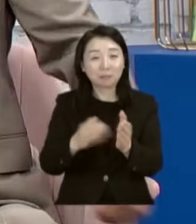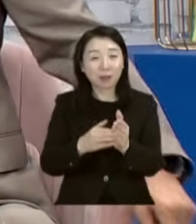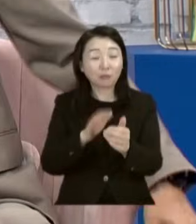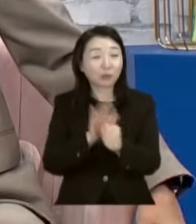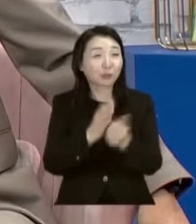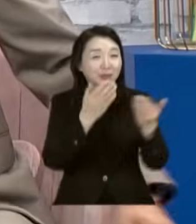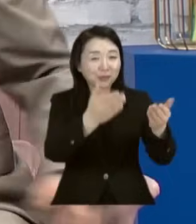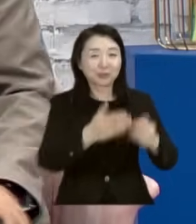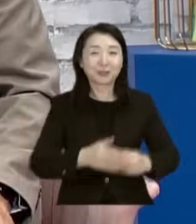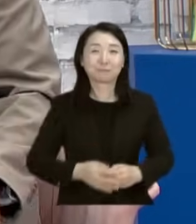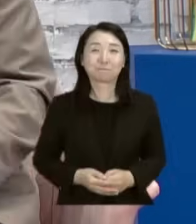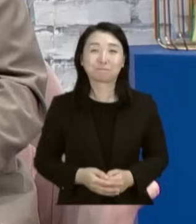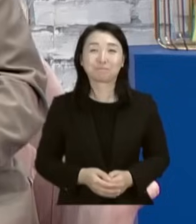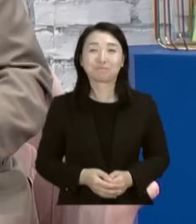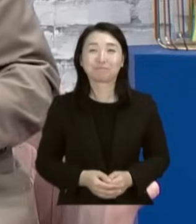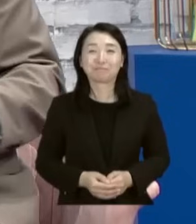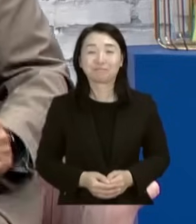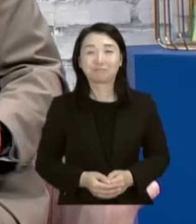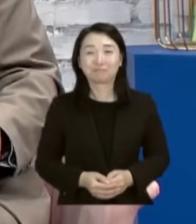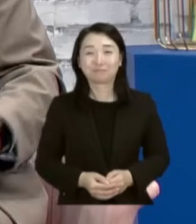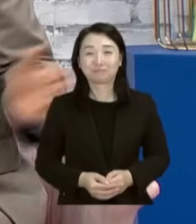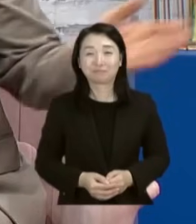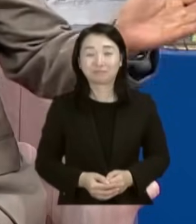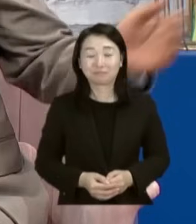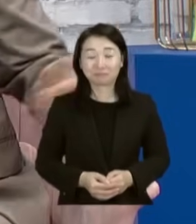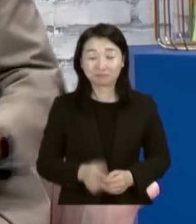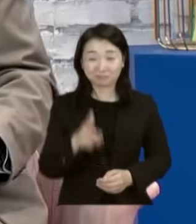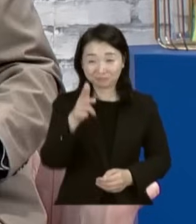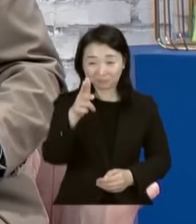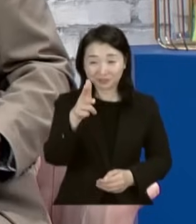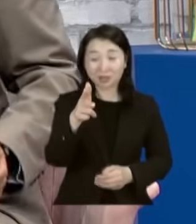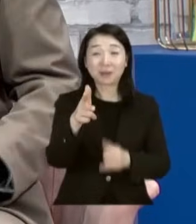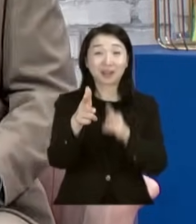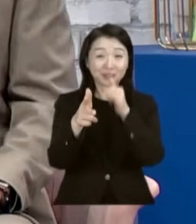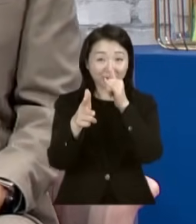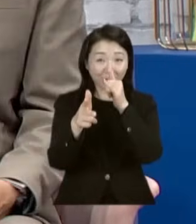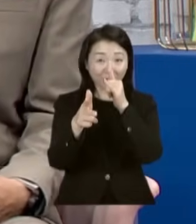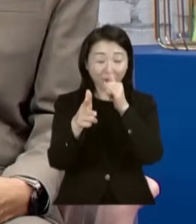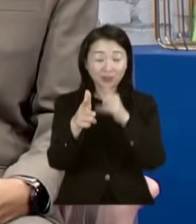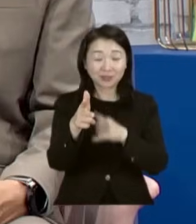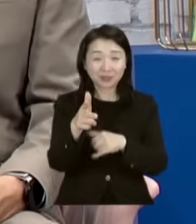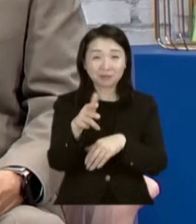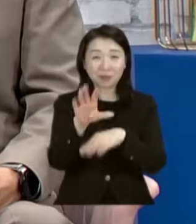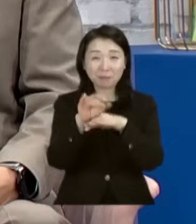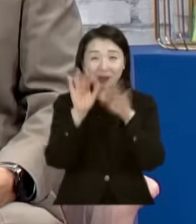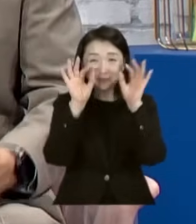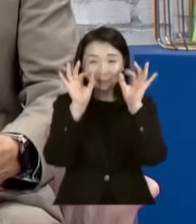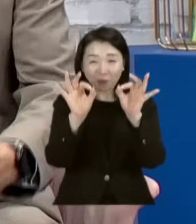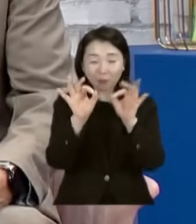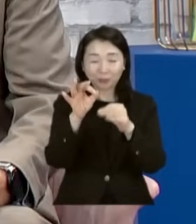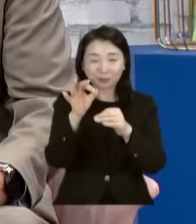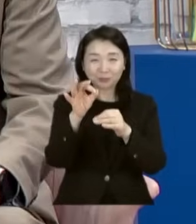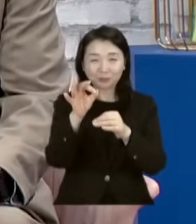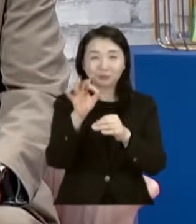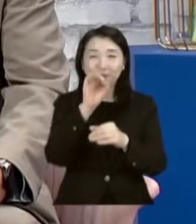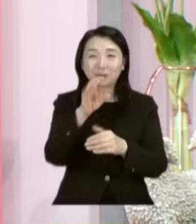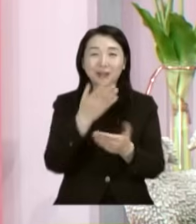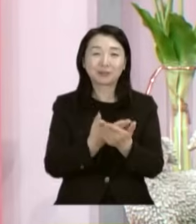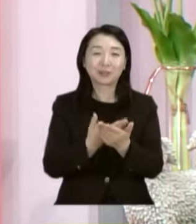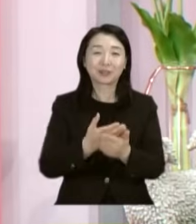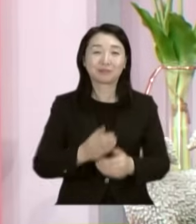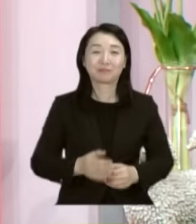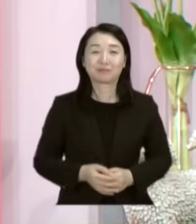도와드려야 되겠죠 자 그러면 자 앞에 카메라가 있으니까요 자 프로포즈 직접 우리 방송을 통해서 프로포즈 야 이거 멋있다